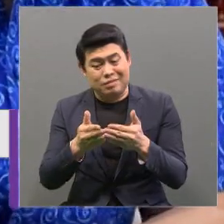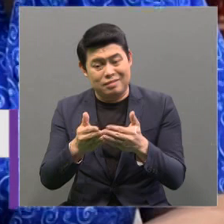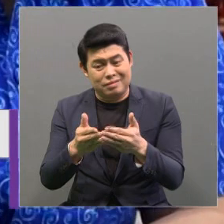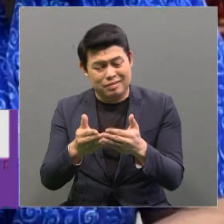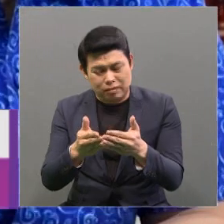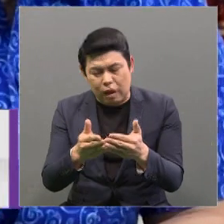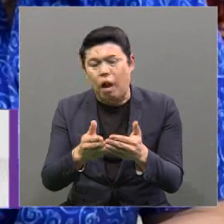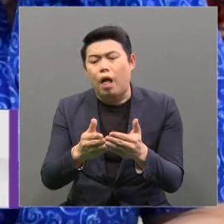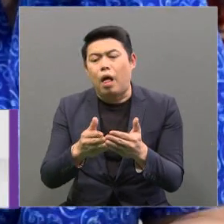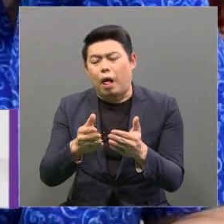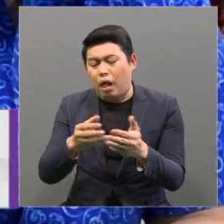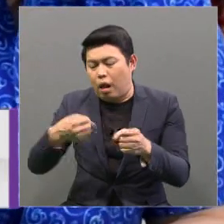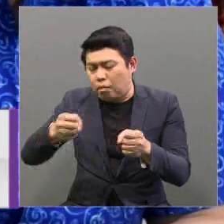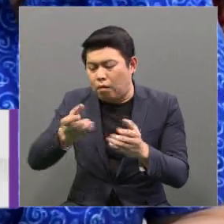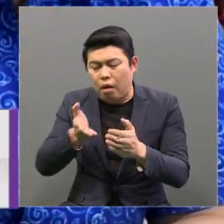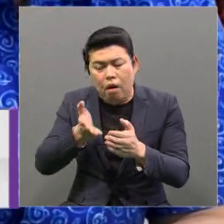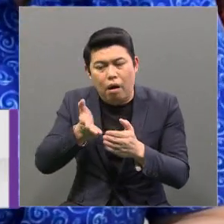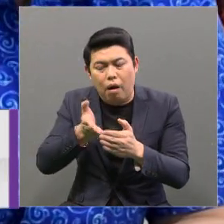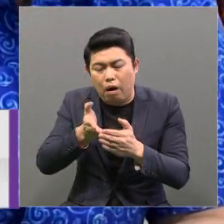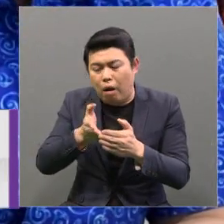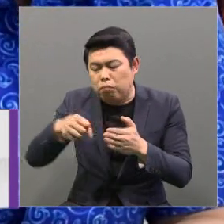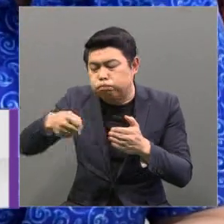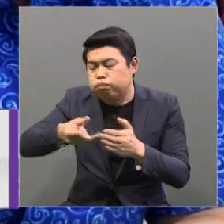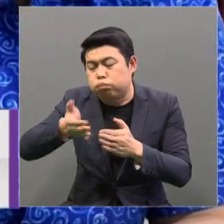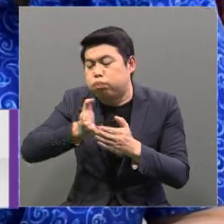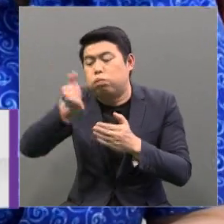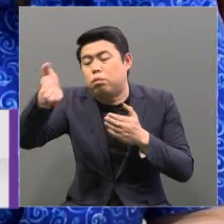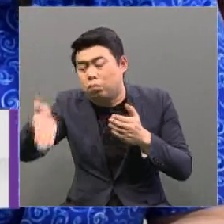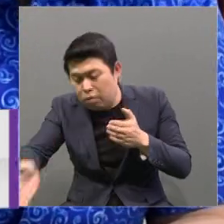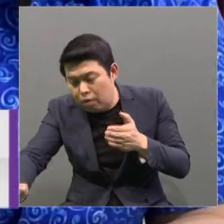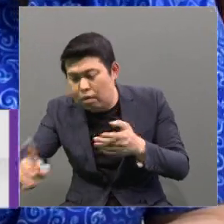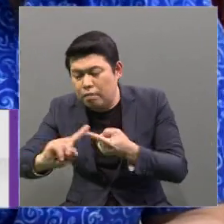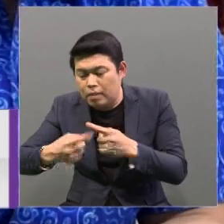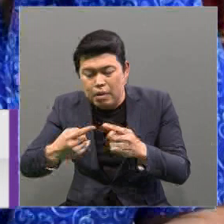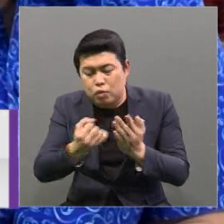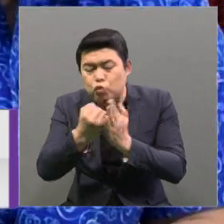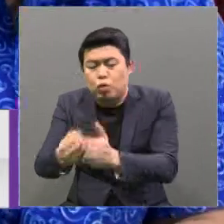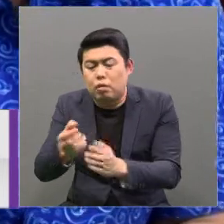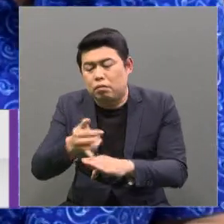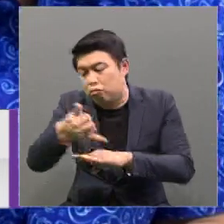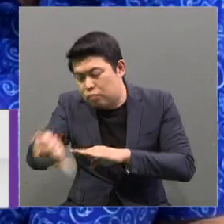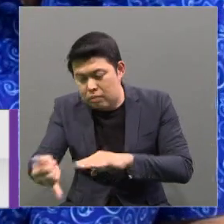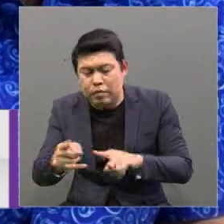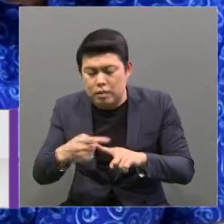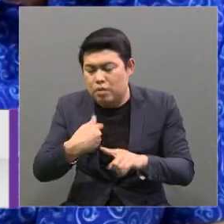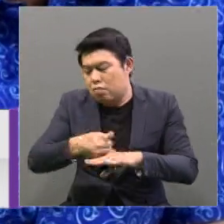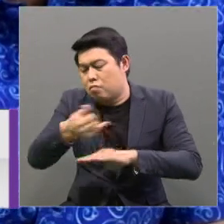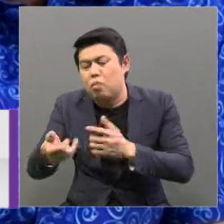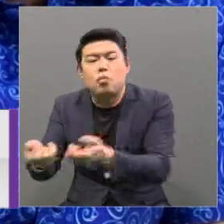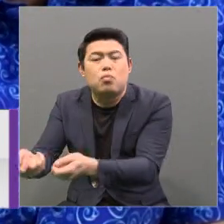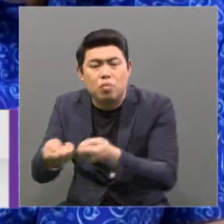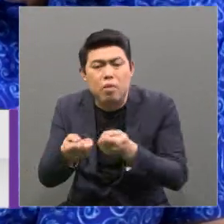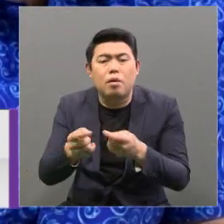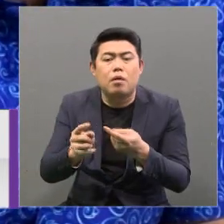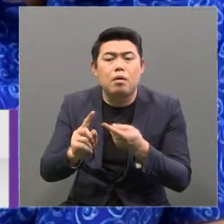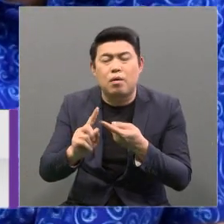คันเร่งค้างครับก็เลยบิดแล้วก็ตกลงไปข้างล่างครับแล้วเพื่อนเขาก็โดดลงไปช่วยก่อนแล้วผมก็โดดตามลงไปทีนึงครับเพื่อนเข